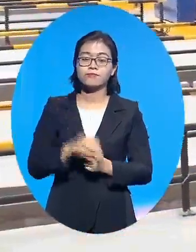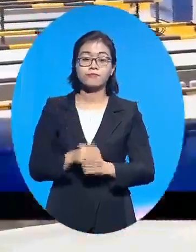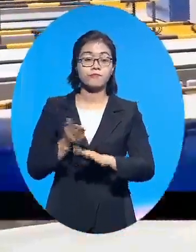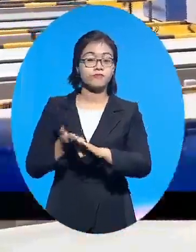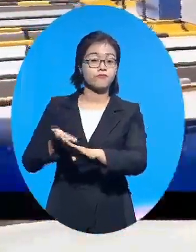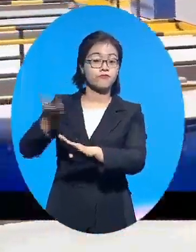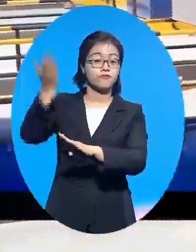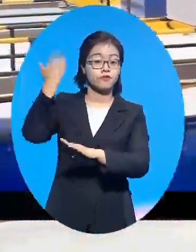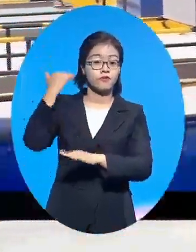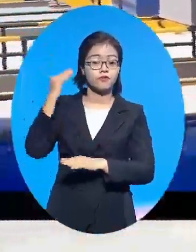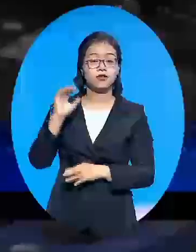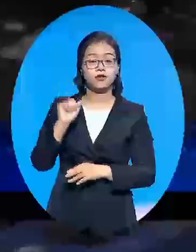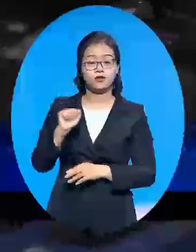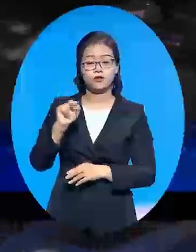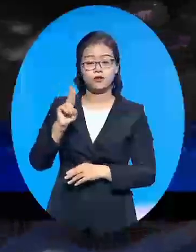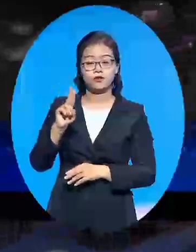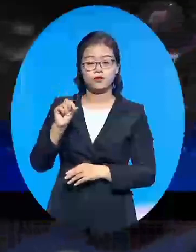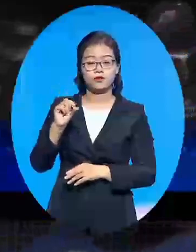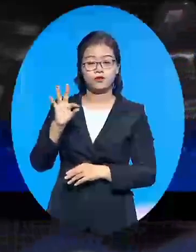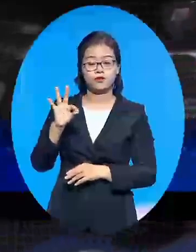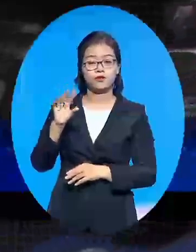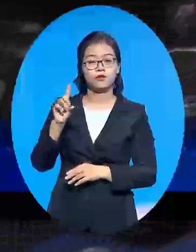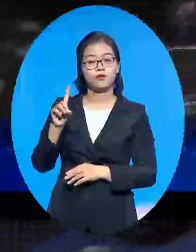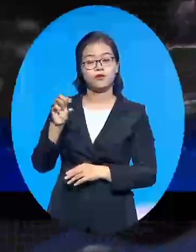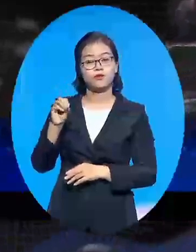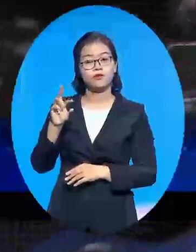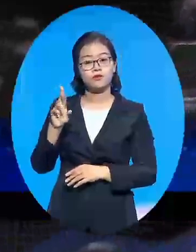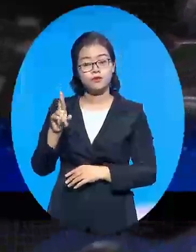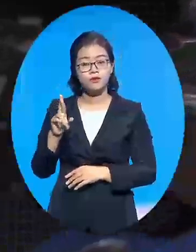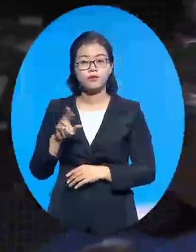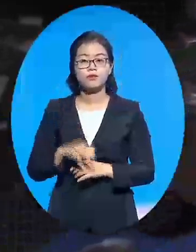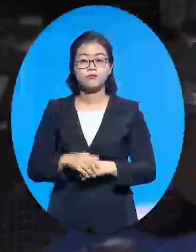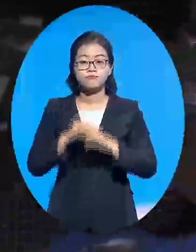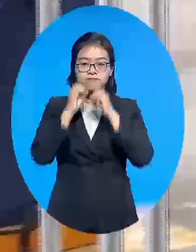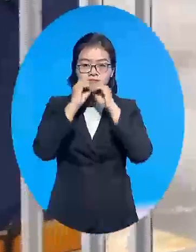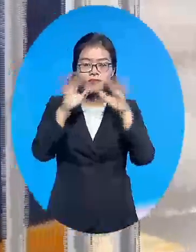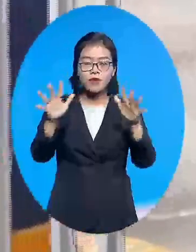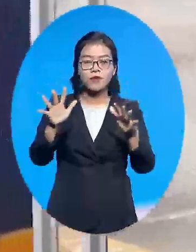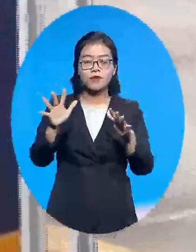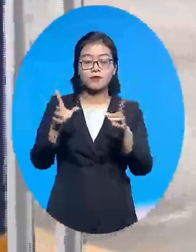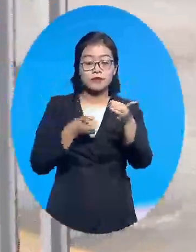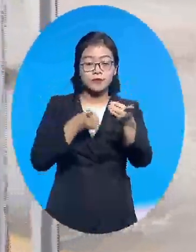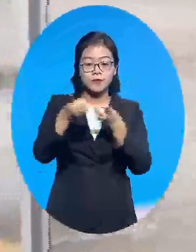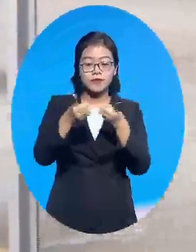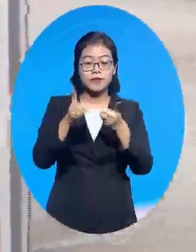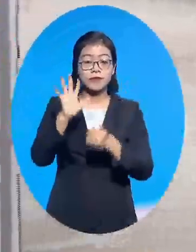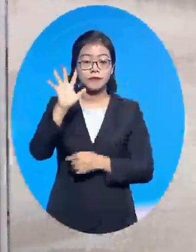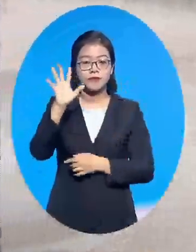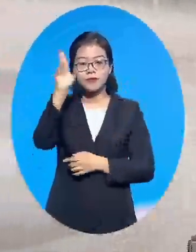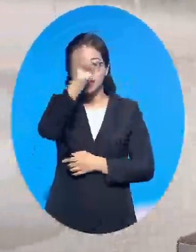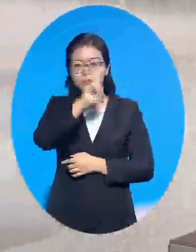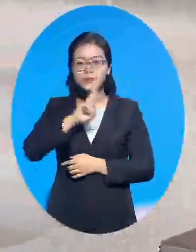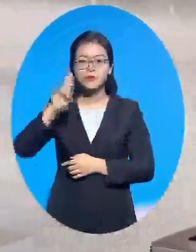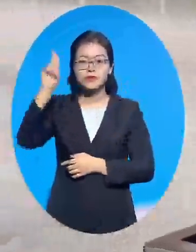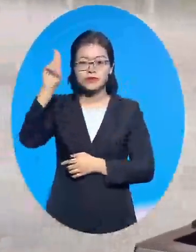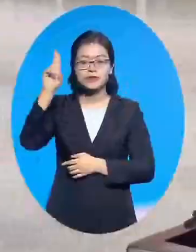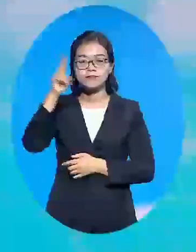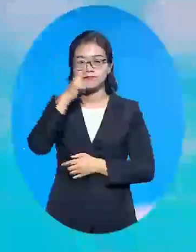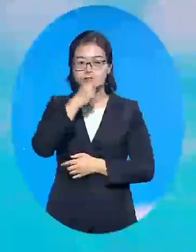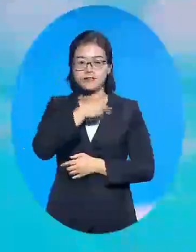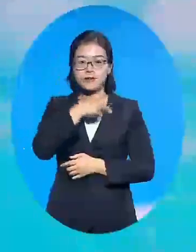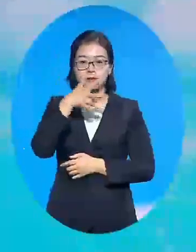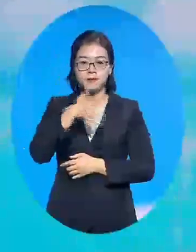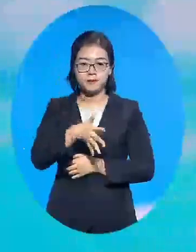USD cũng đã được vnr công bố là một trong năm doanh nghiệp uy tín hoạt động trong ngành vật liệu xây dựng tại Việt Nam